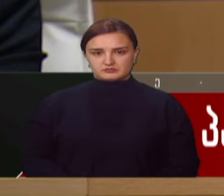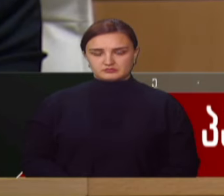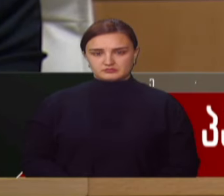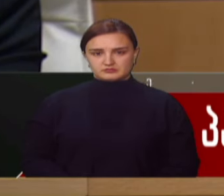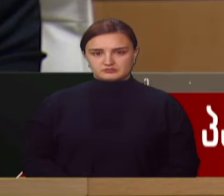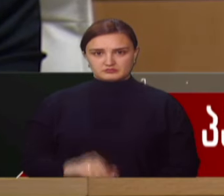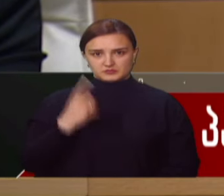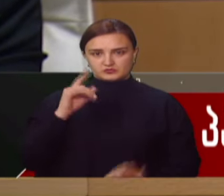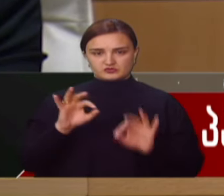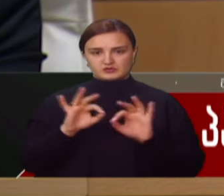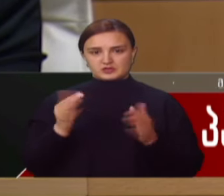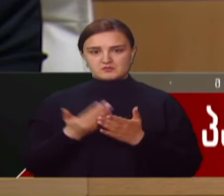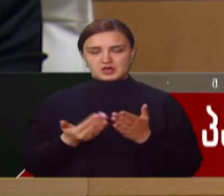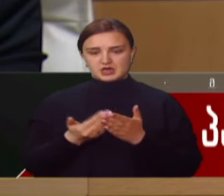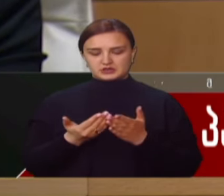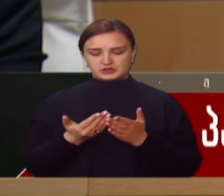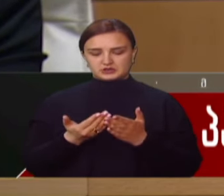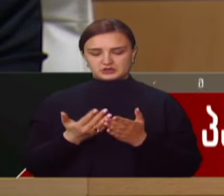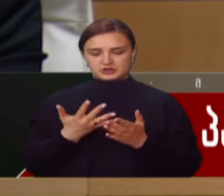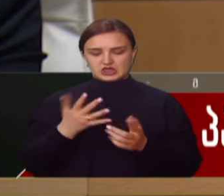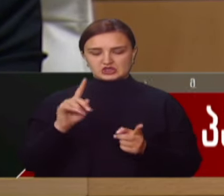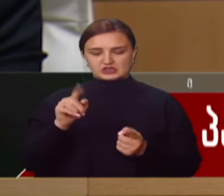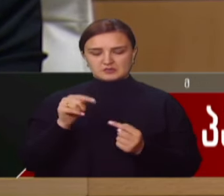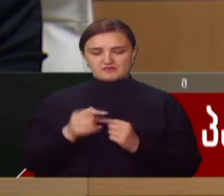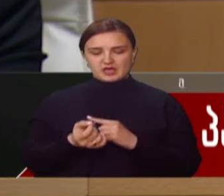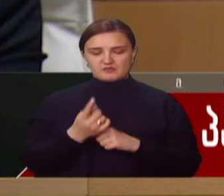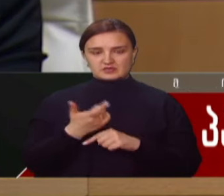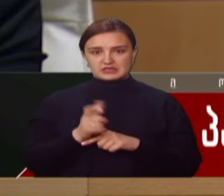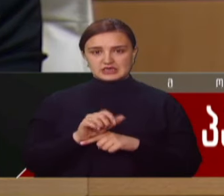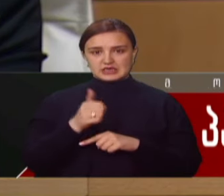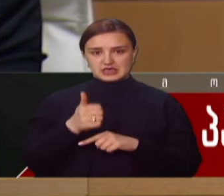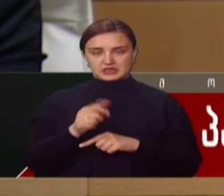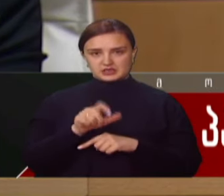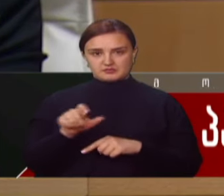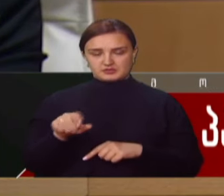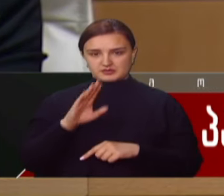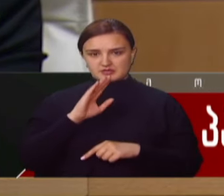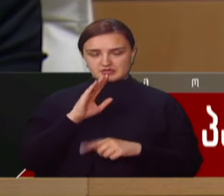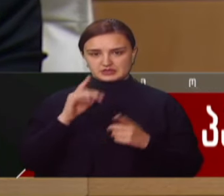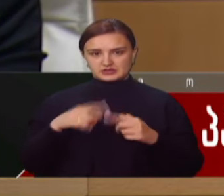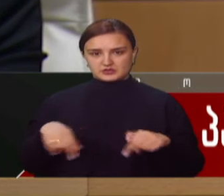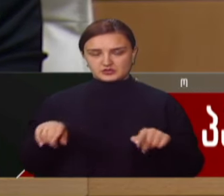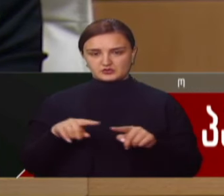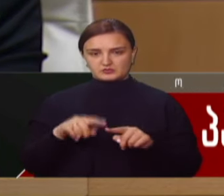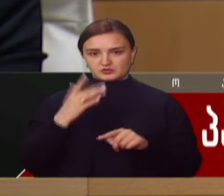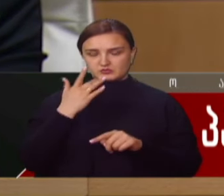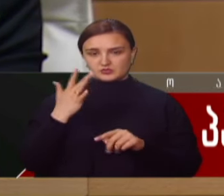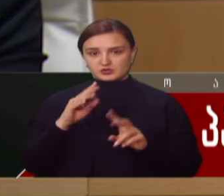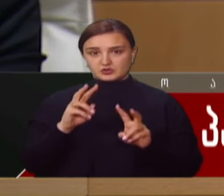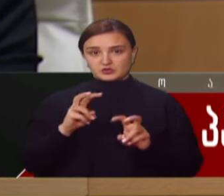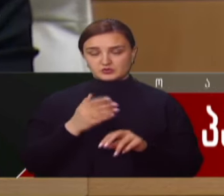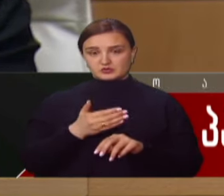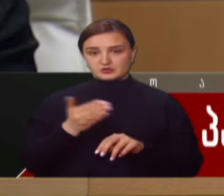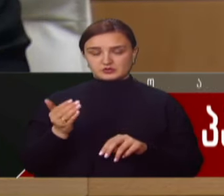Șesabamisat, agmovacinet, salian kargi, margalitebi, Kalta sazugadoeba și politicosebis,